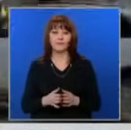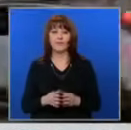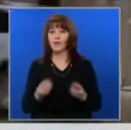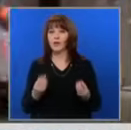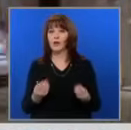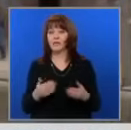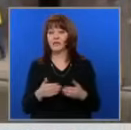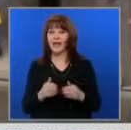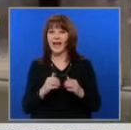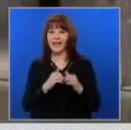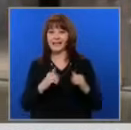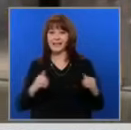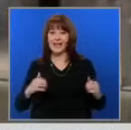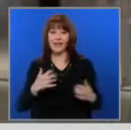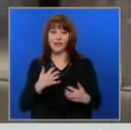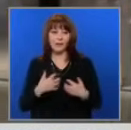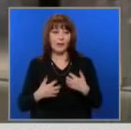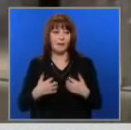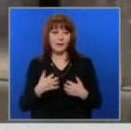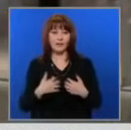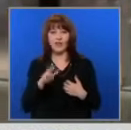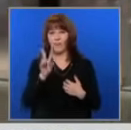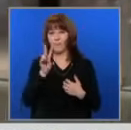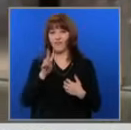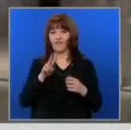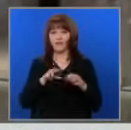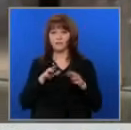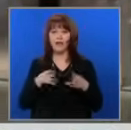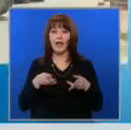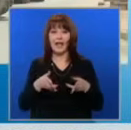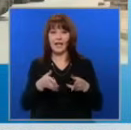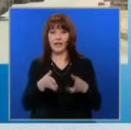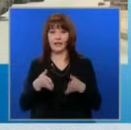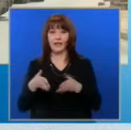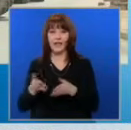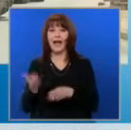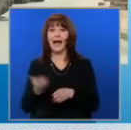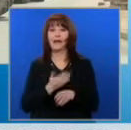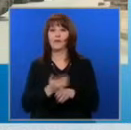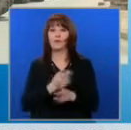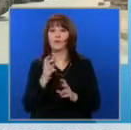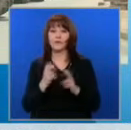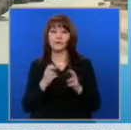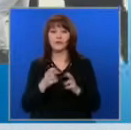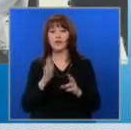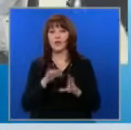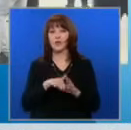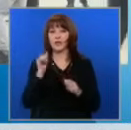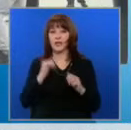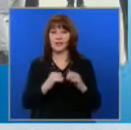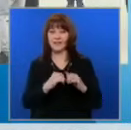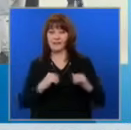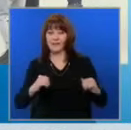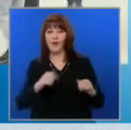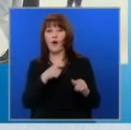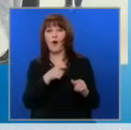Добър вечер. Разделението и напрежението е по две линии. Първо, картофопроизводителите заявиха, че ще се отцепят от лагера на преговарящите